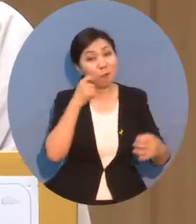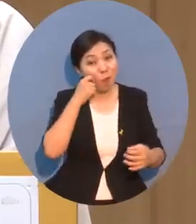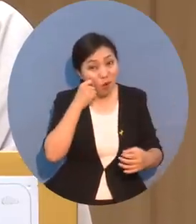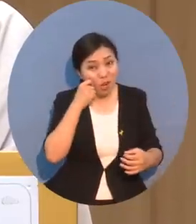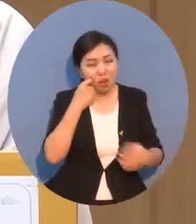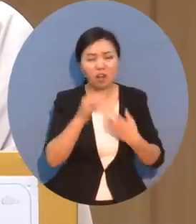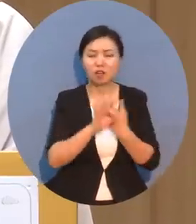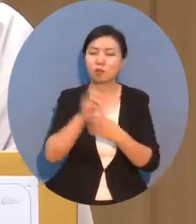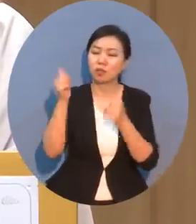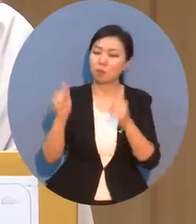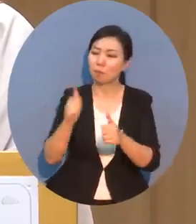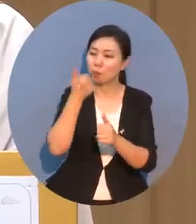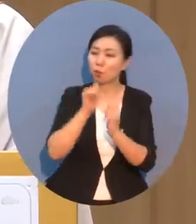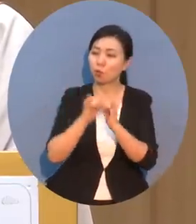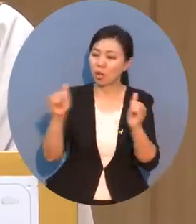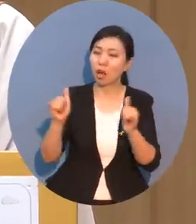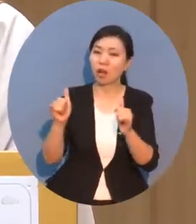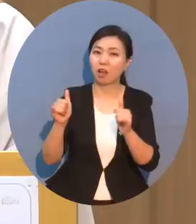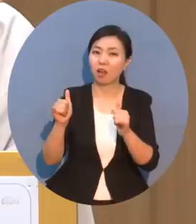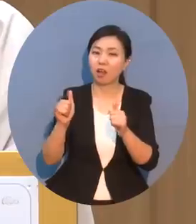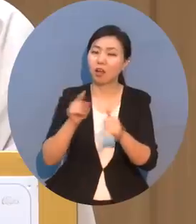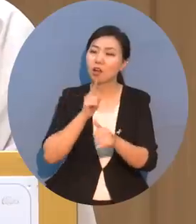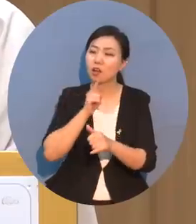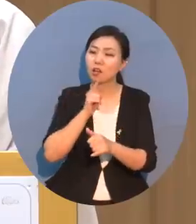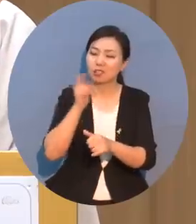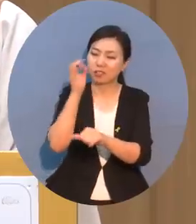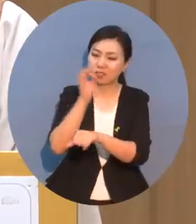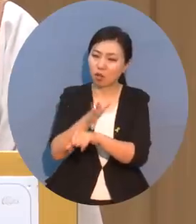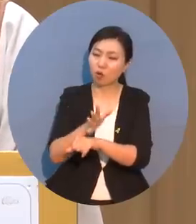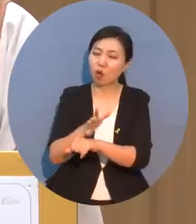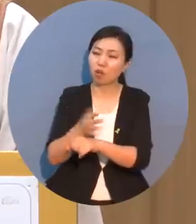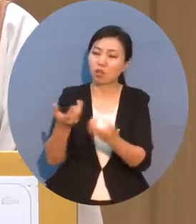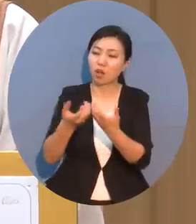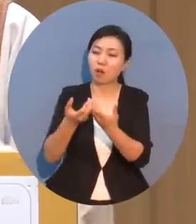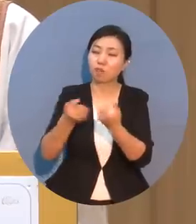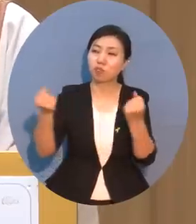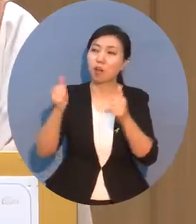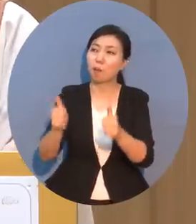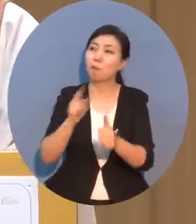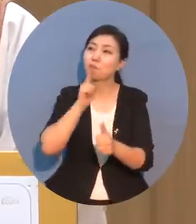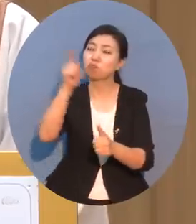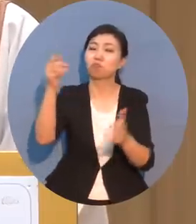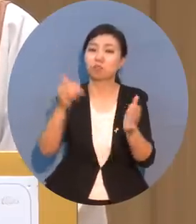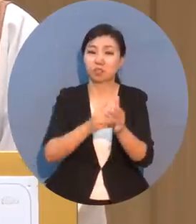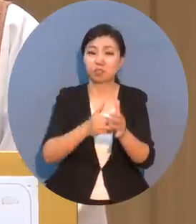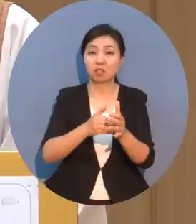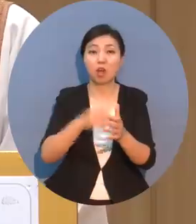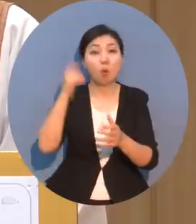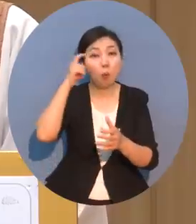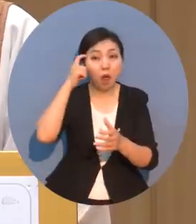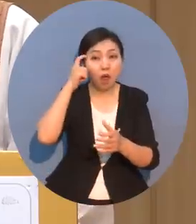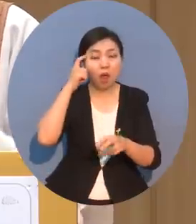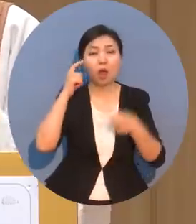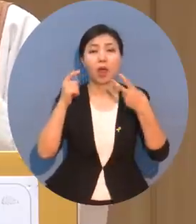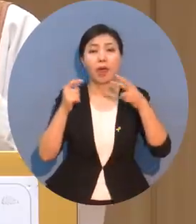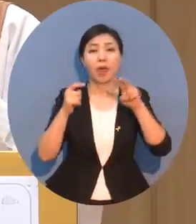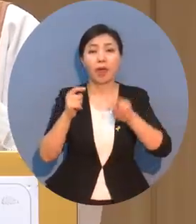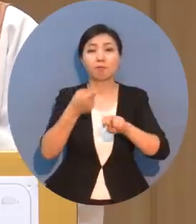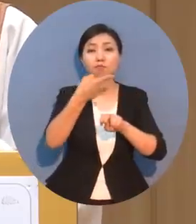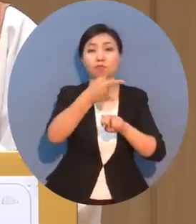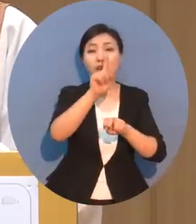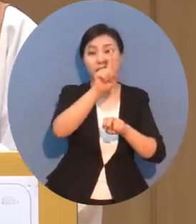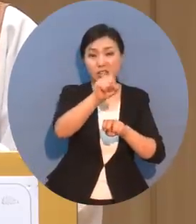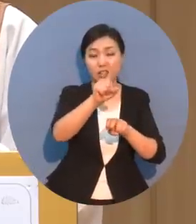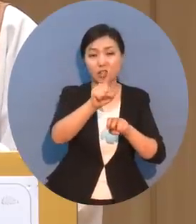안 되면 뭐 하면 된다? 변호사 사가지고 그냥 분할 신청하면 되는 거예요. 그건 왜 그럴까? N분의 1로 뭐